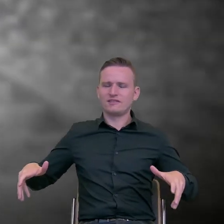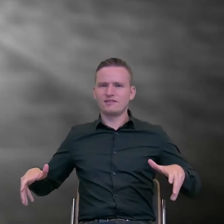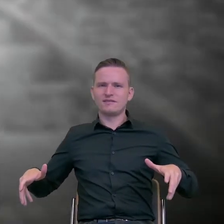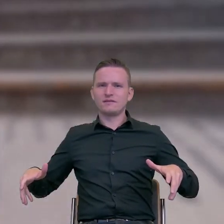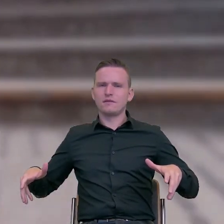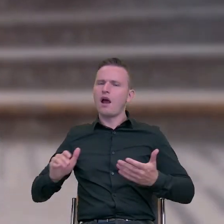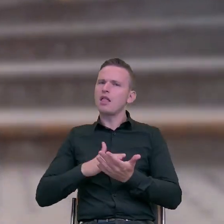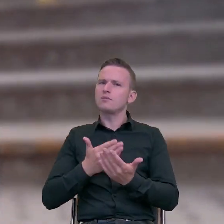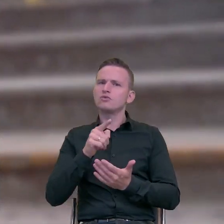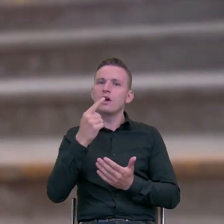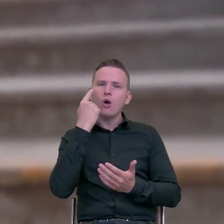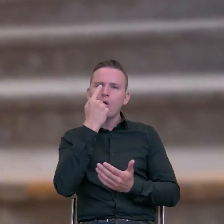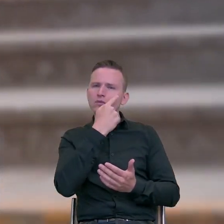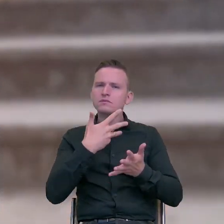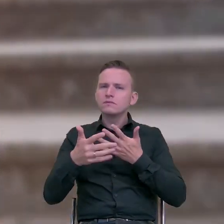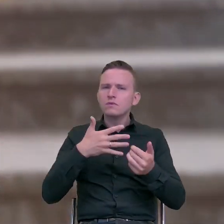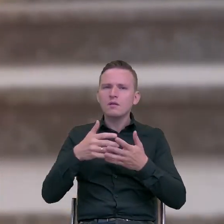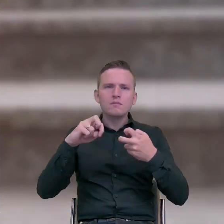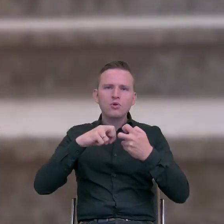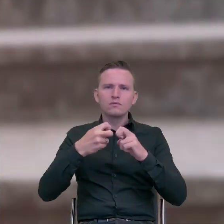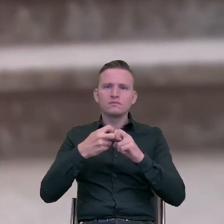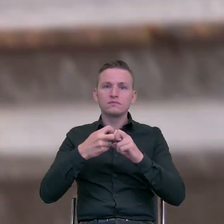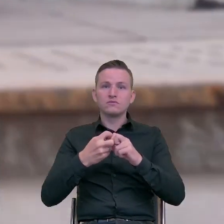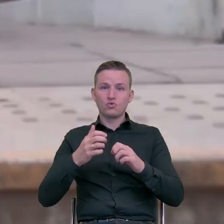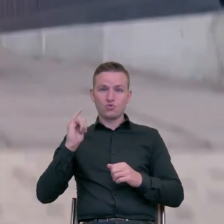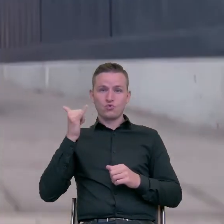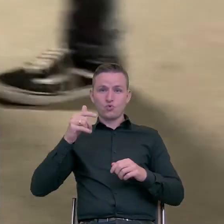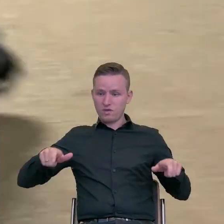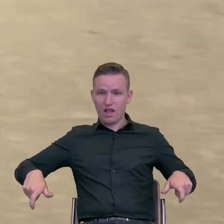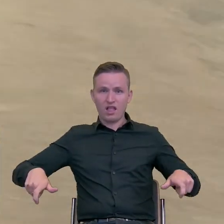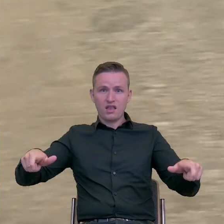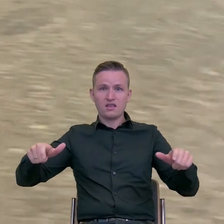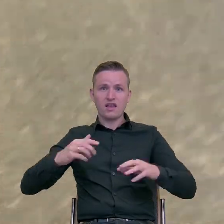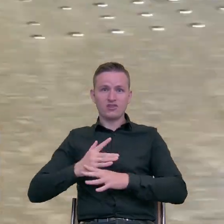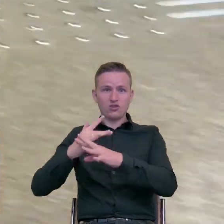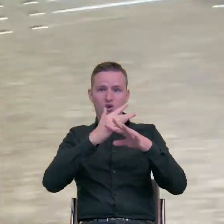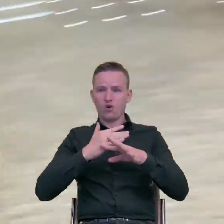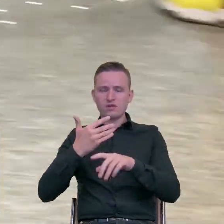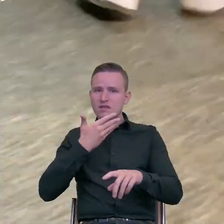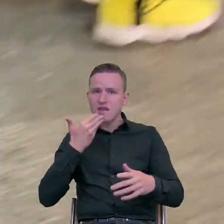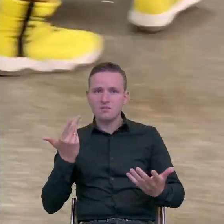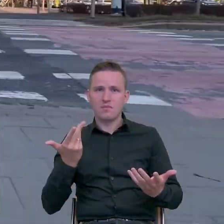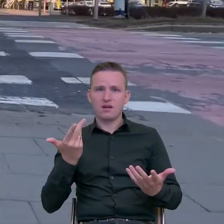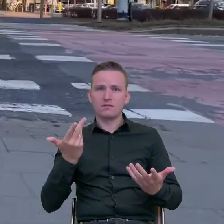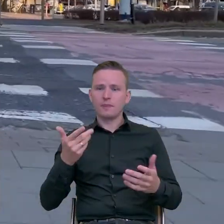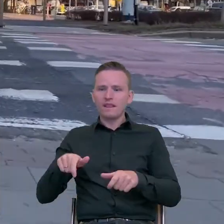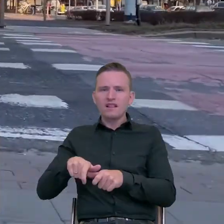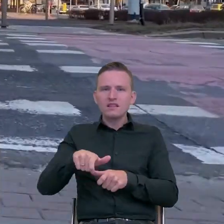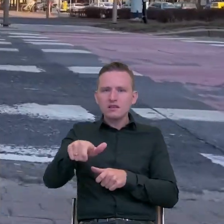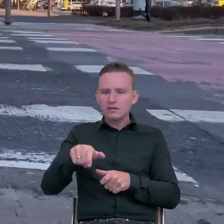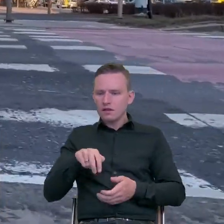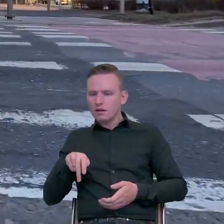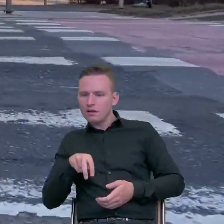wzrokiem? Brak żółtych linii na schodach, linii naprowadzających,